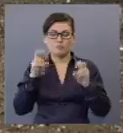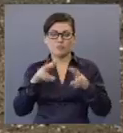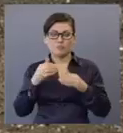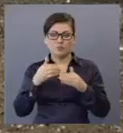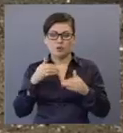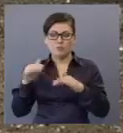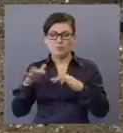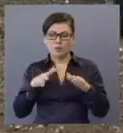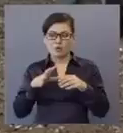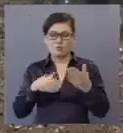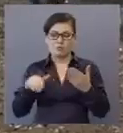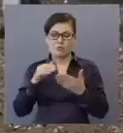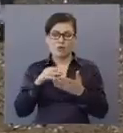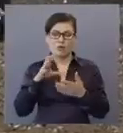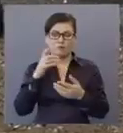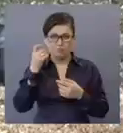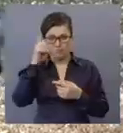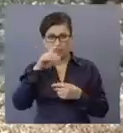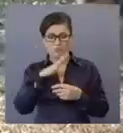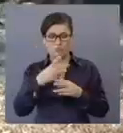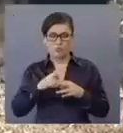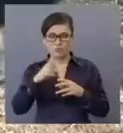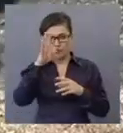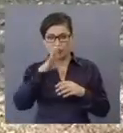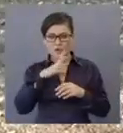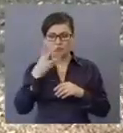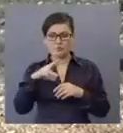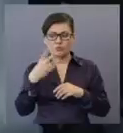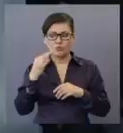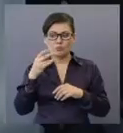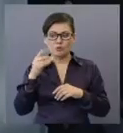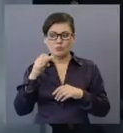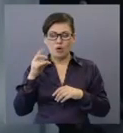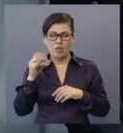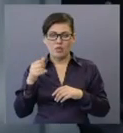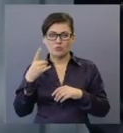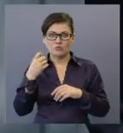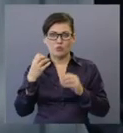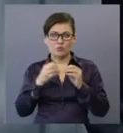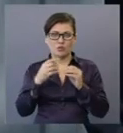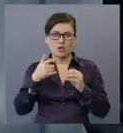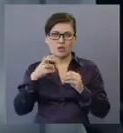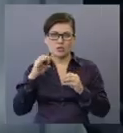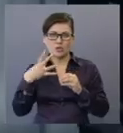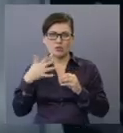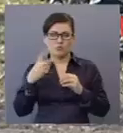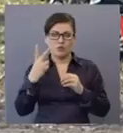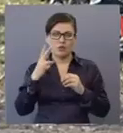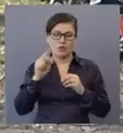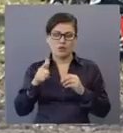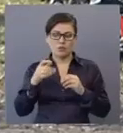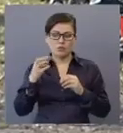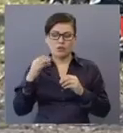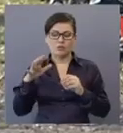профилактикалық операциясының қорытындылау барысында мәлім болды. 4 ай ішінде 33 тонна марихуана, 110 келі гашиш, 52 келі